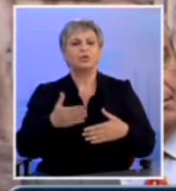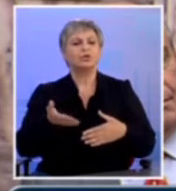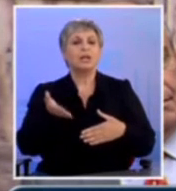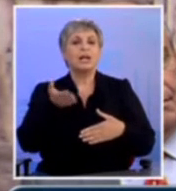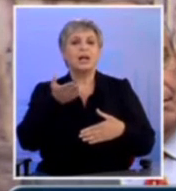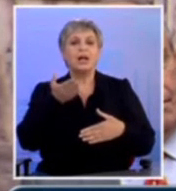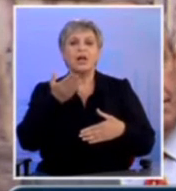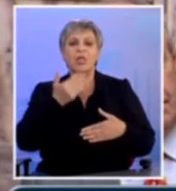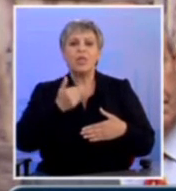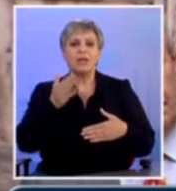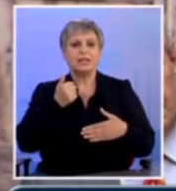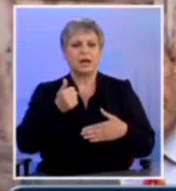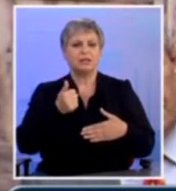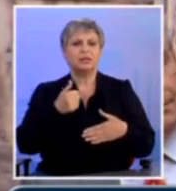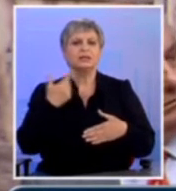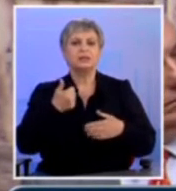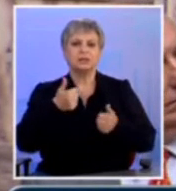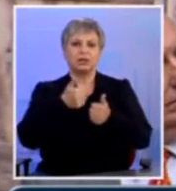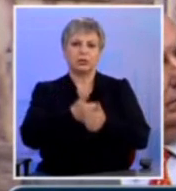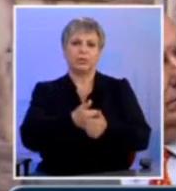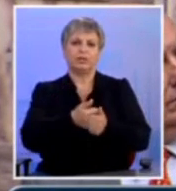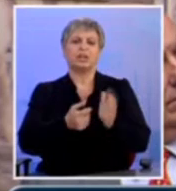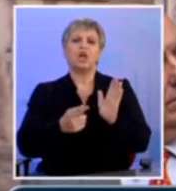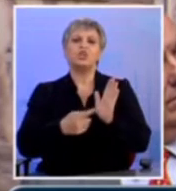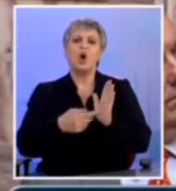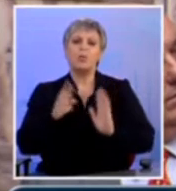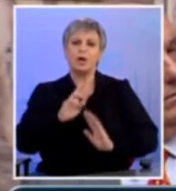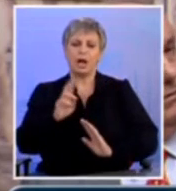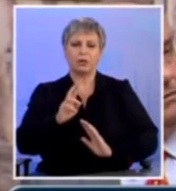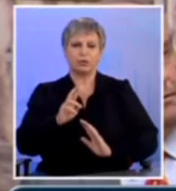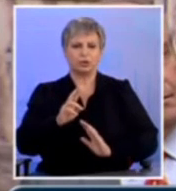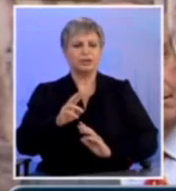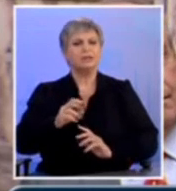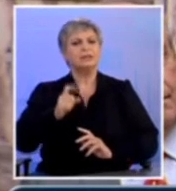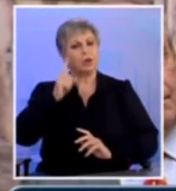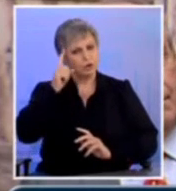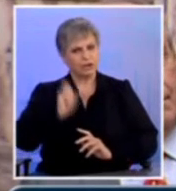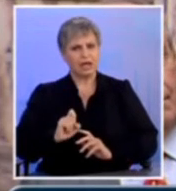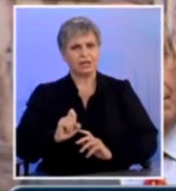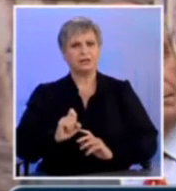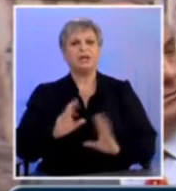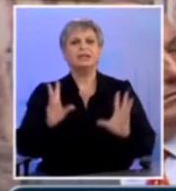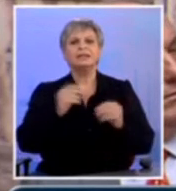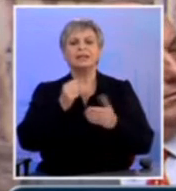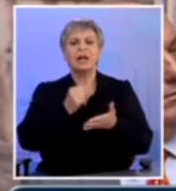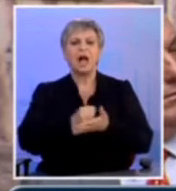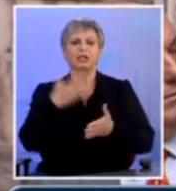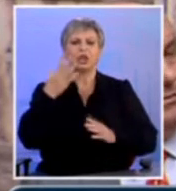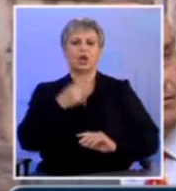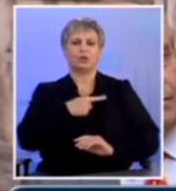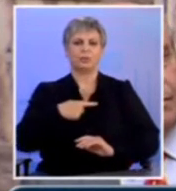εκτός του νόμου Ραγκούση για τους προϊσταμένους. Είμαι πολύ συγκεκριμένος, κύριε Κυριαζίδη, σας παρακαλώ.